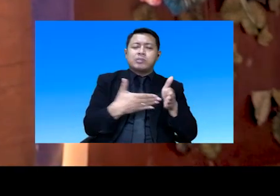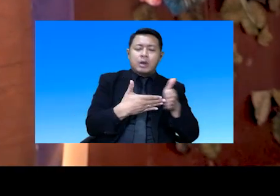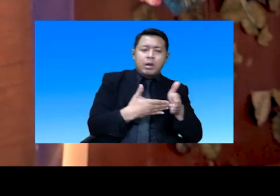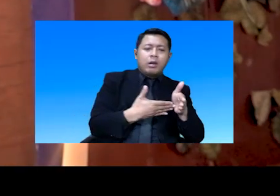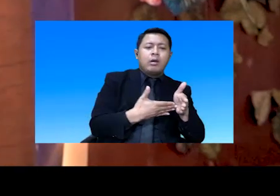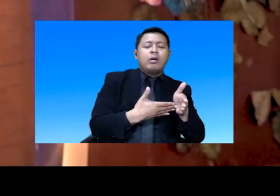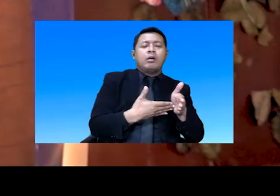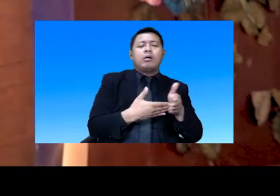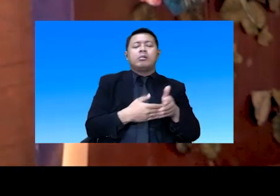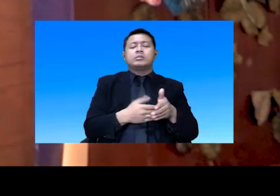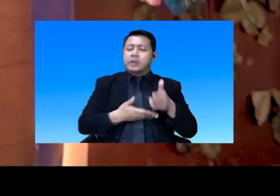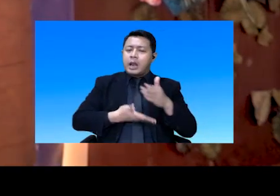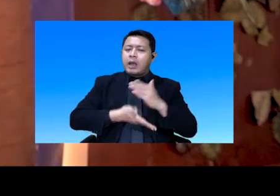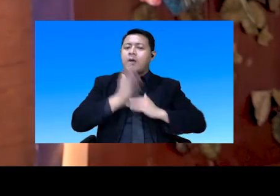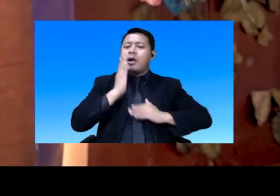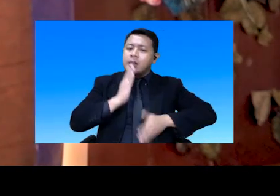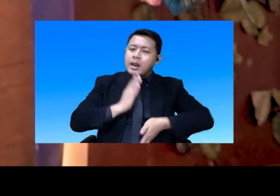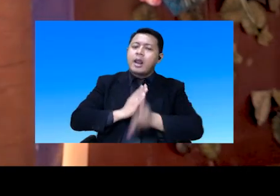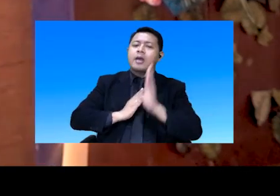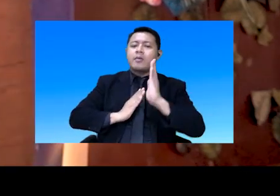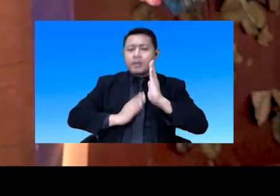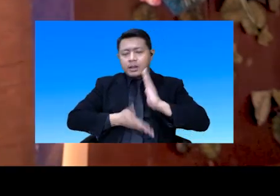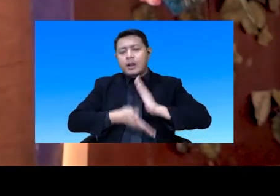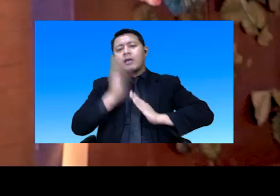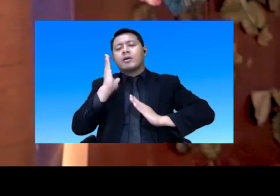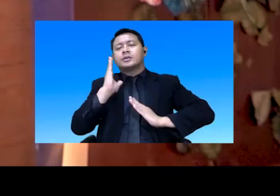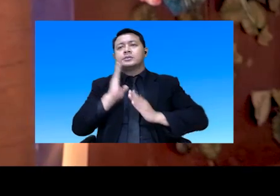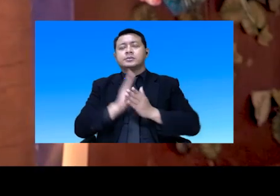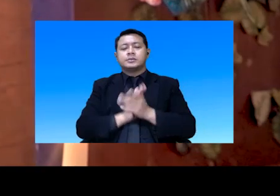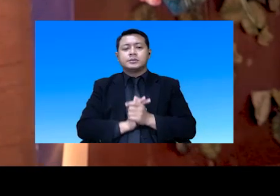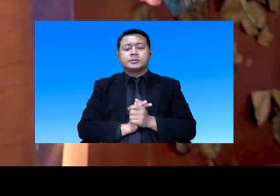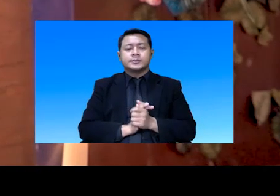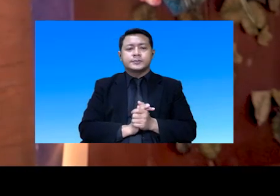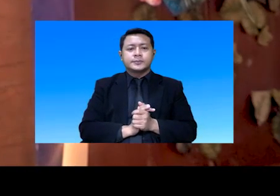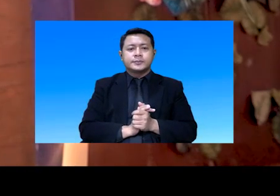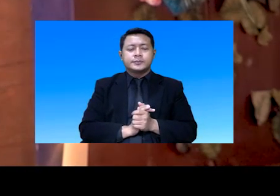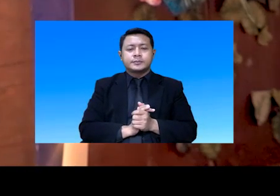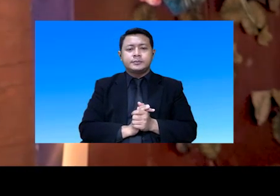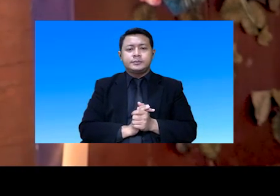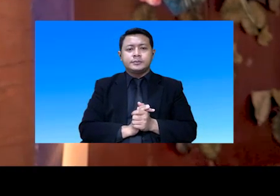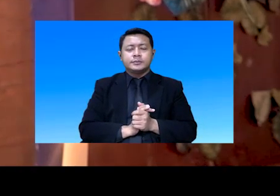tingkap-tingkap masalah. Tuhan katakan pada setiap kita,